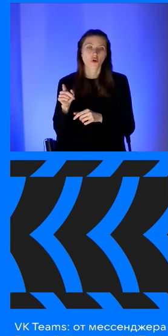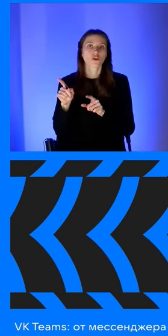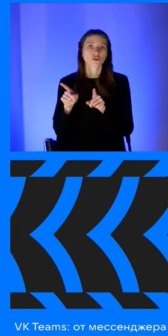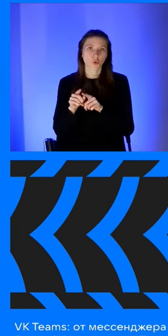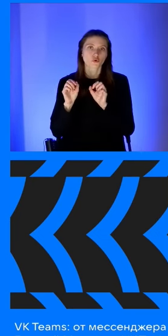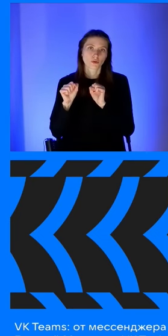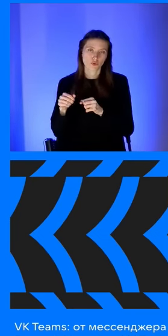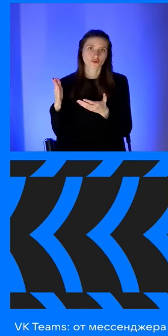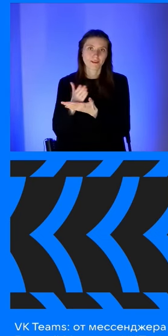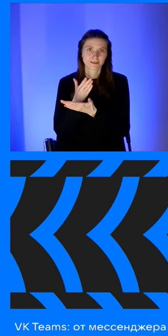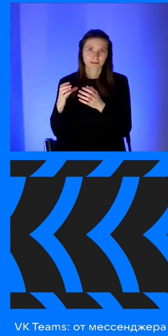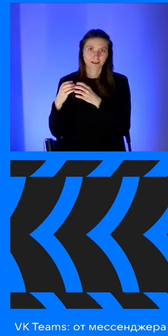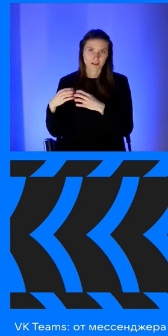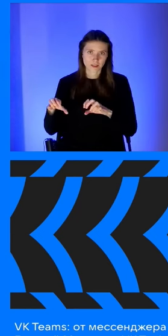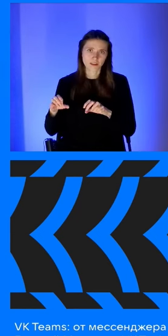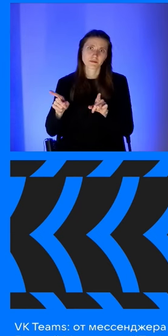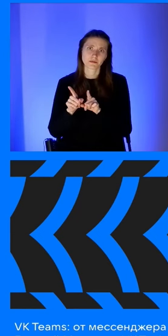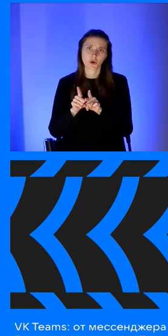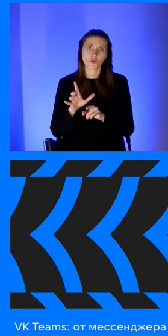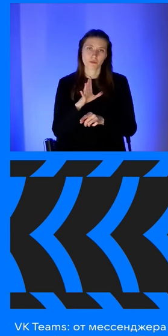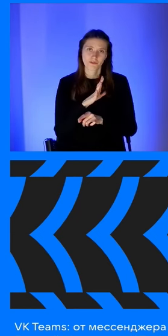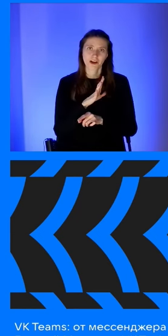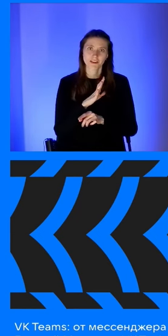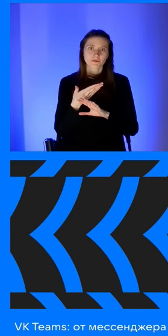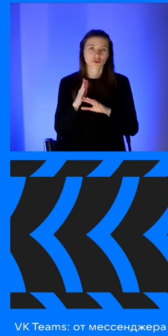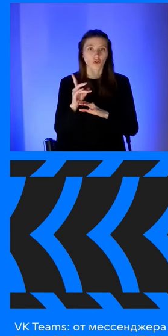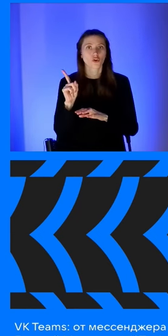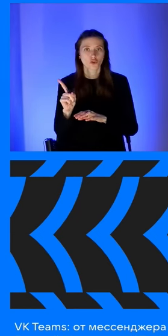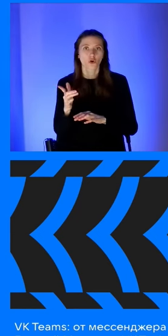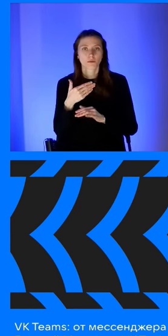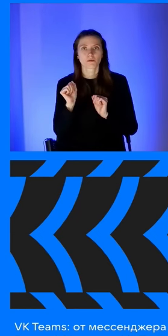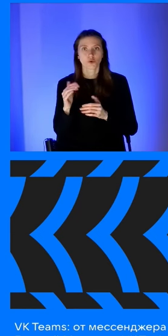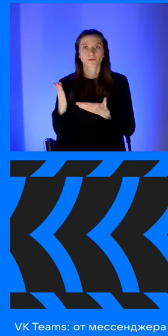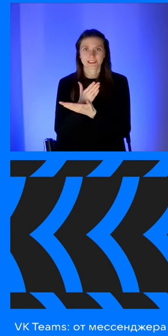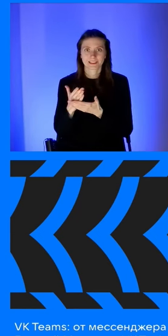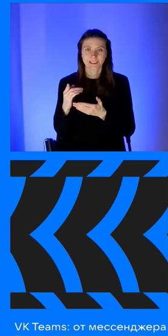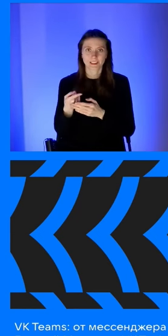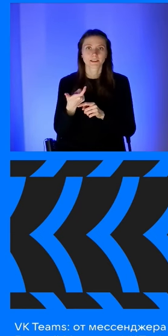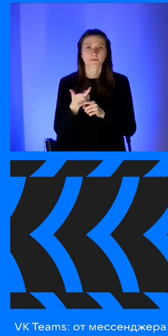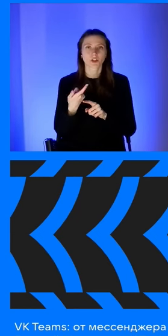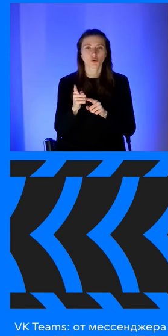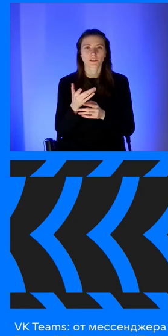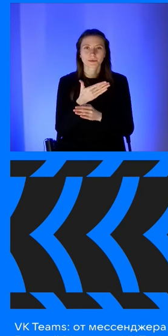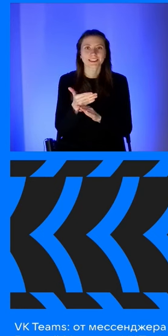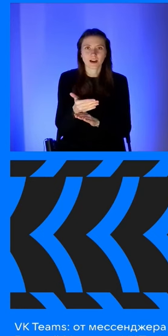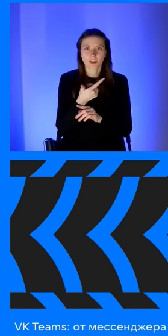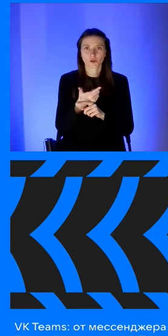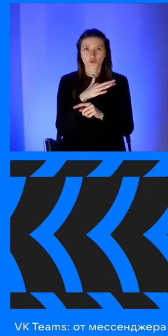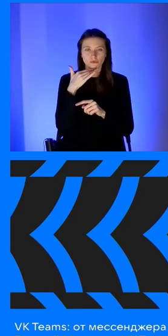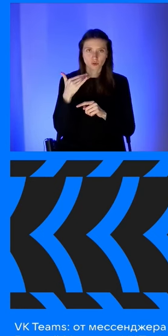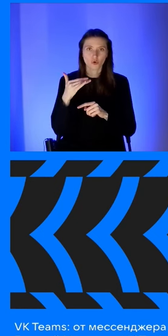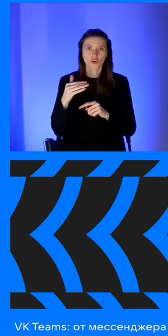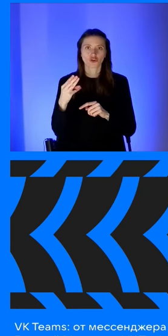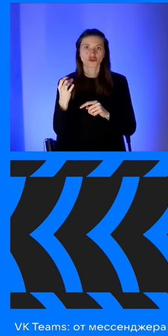чтобы ее часто не делать. Так что вот так. То есть идеология в том, чтобы просто на один сервер много-много-много ячеек нагнать, а потом, соответственно, их там